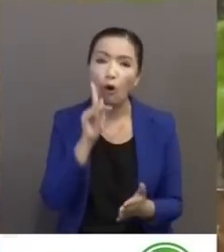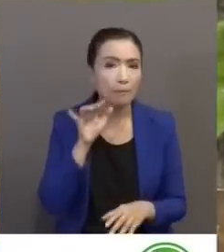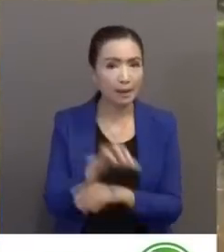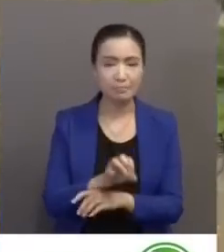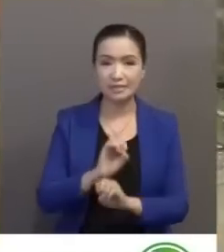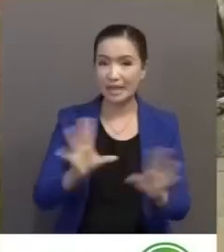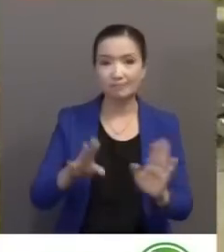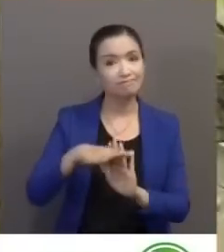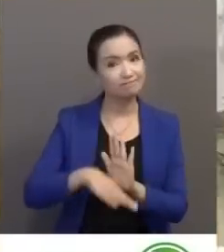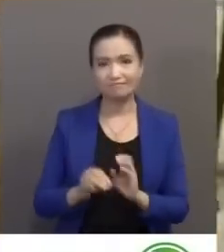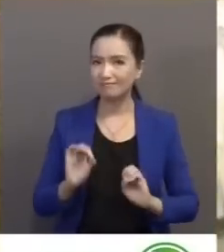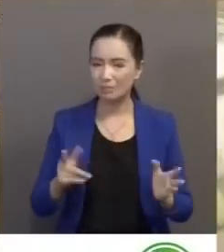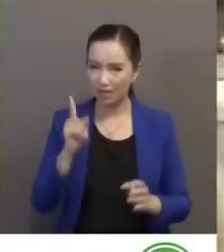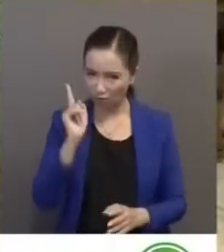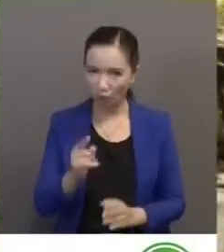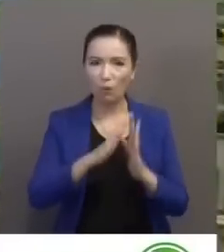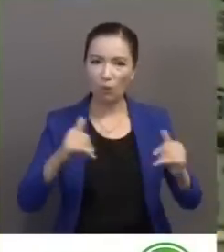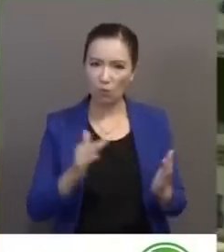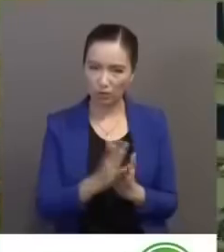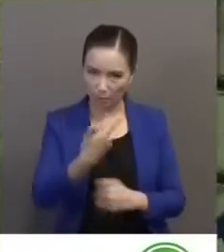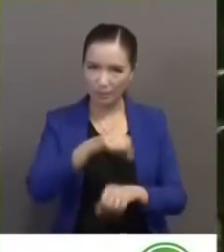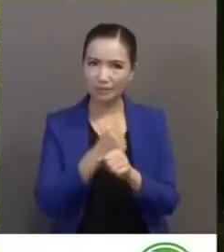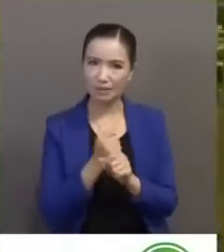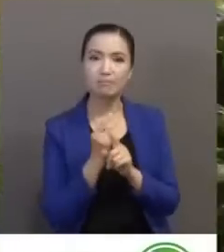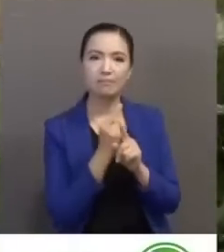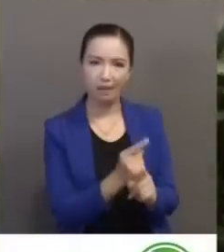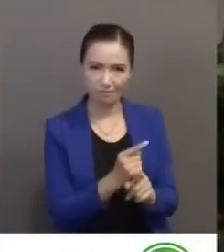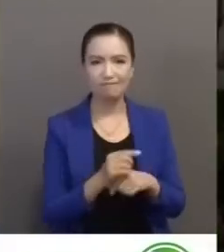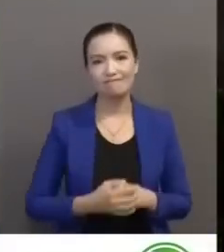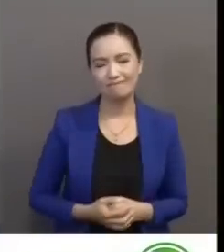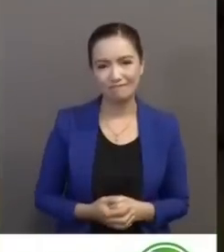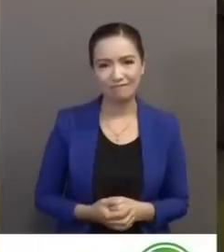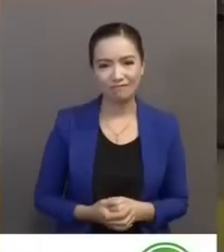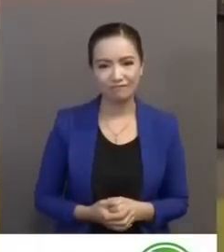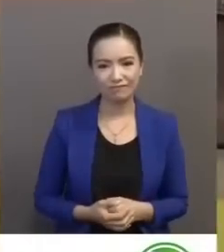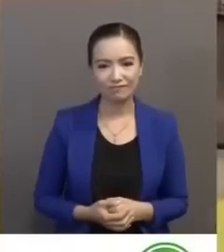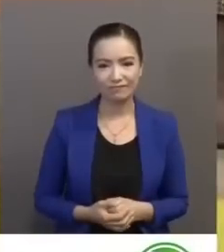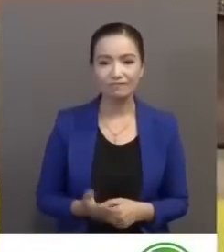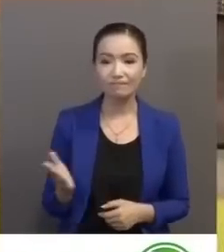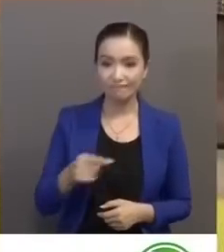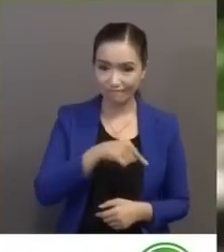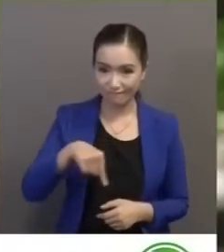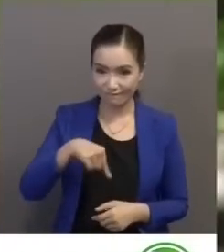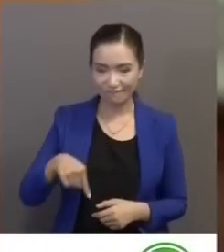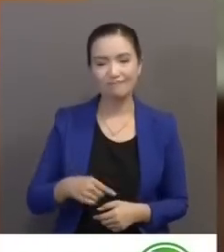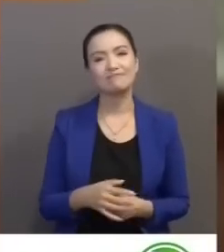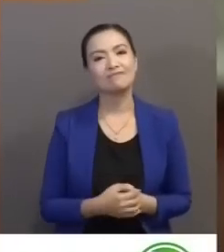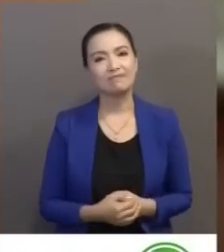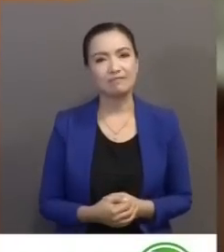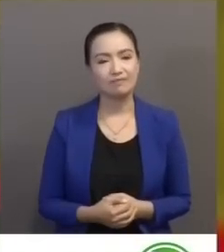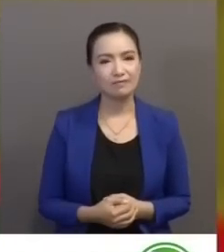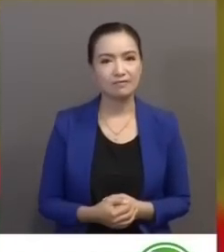นที่ให้ทุกวัดต้องปฏิบัติตามสุรเดชพลอยมุกถ่ายภาพสุนทรียาช่างดำรายงาน